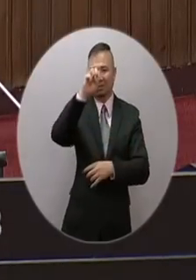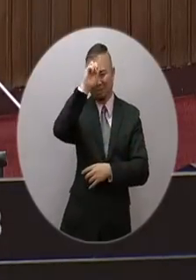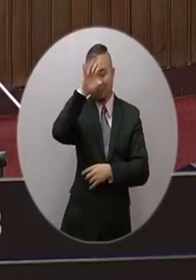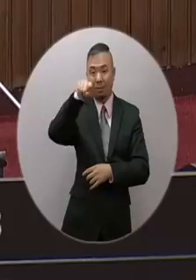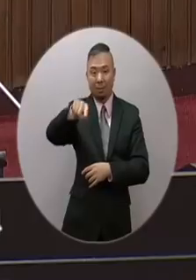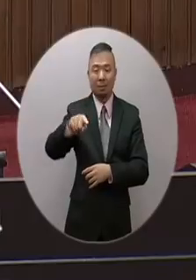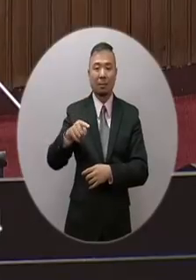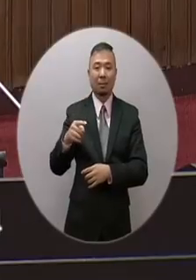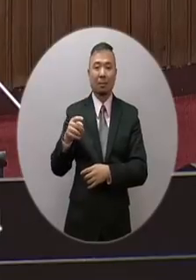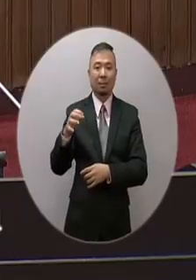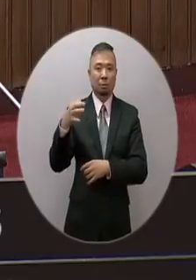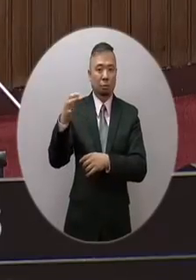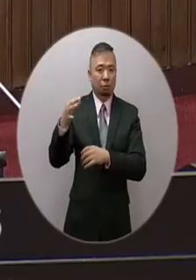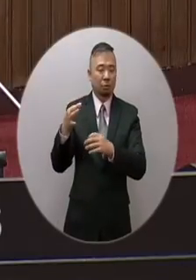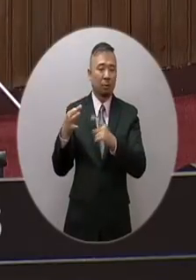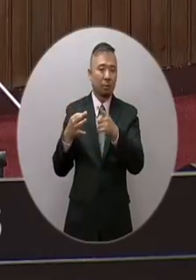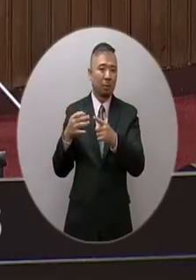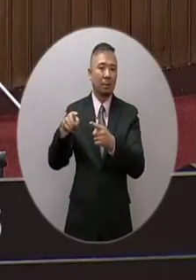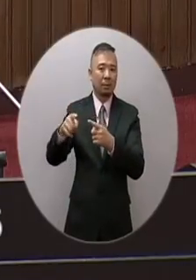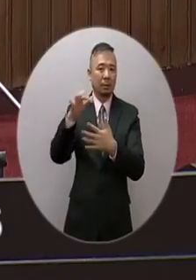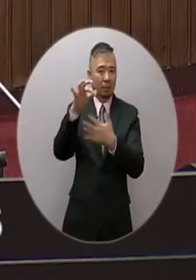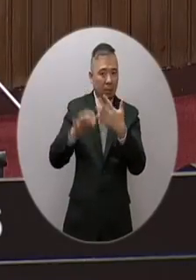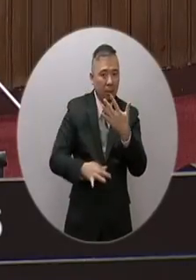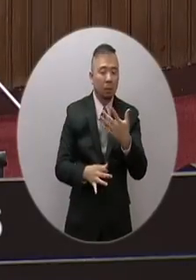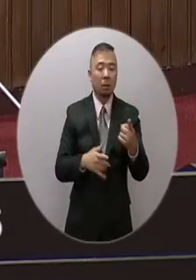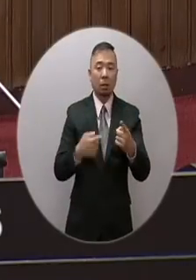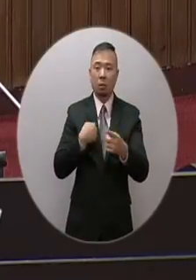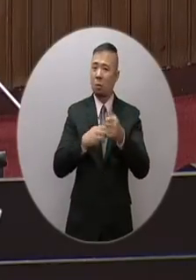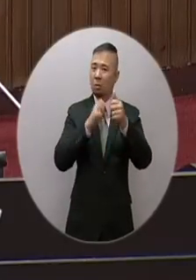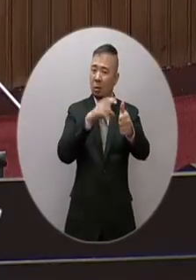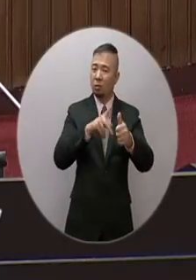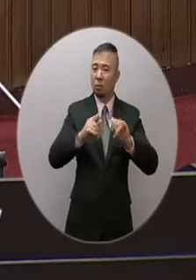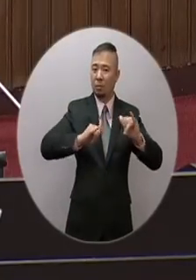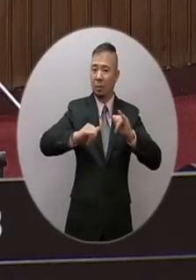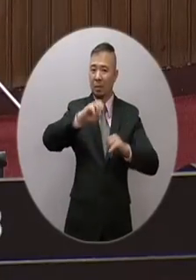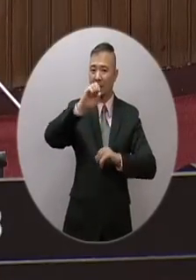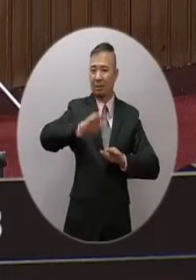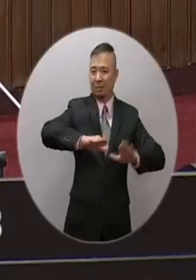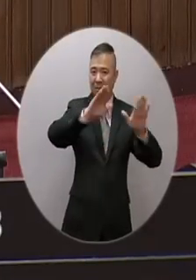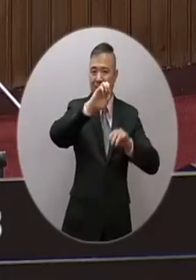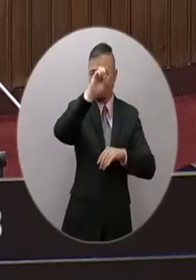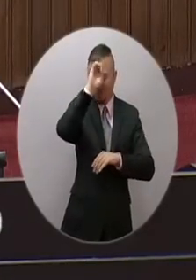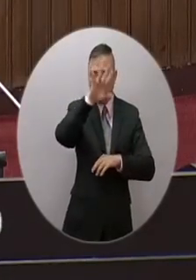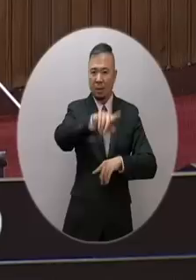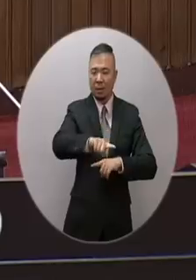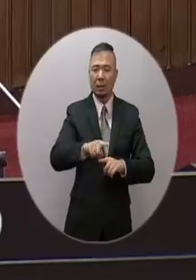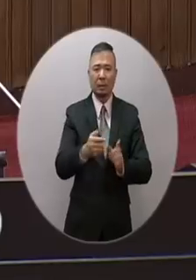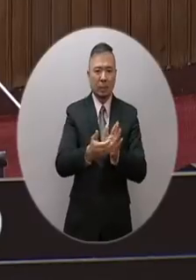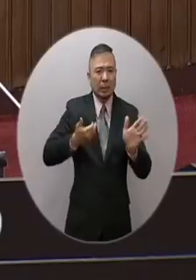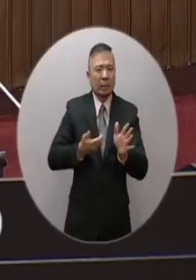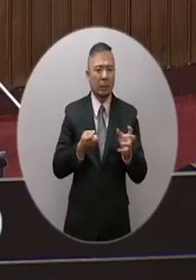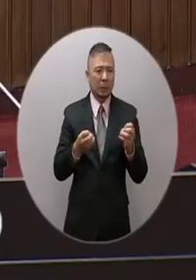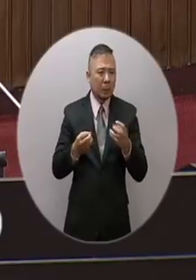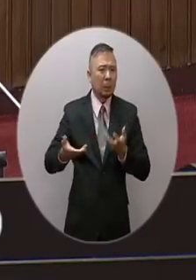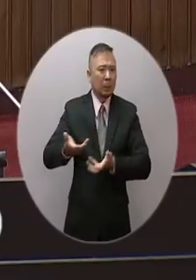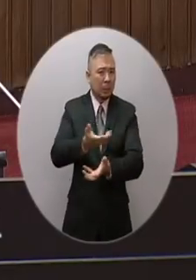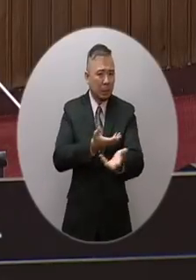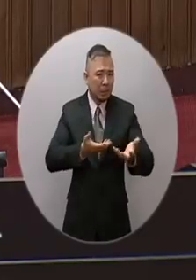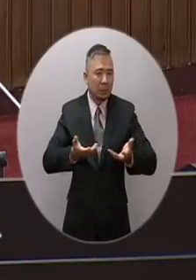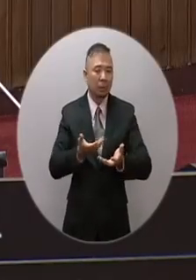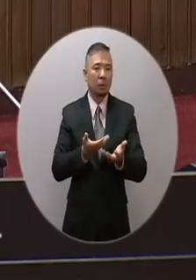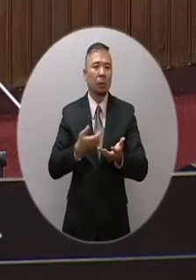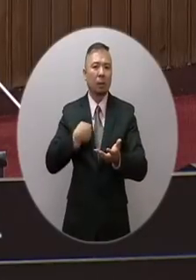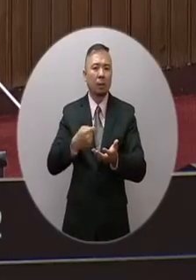平曾苦劝民进党事先要多沟通，事缓则圆，事后才好施